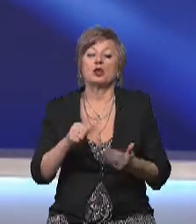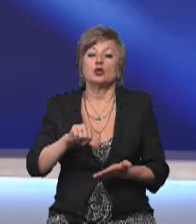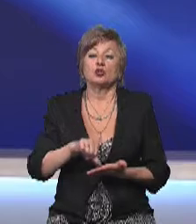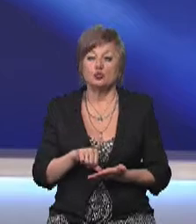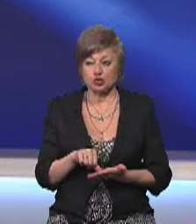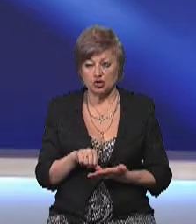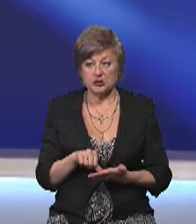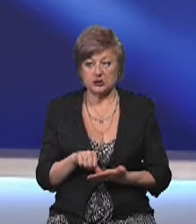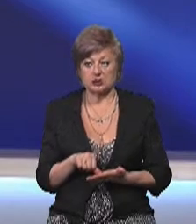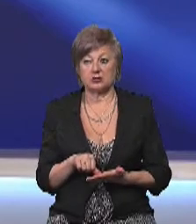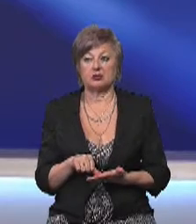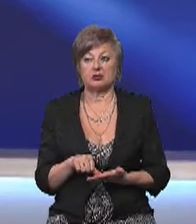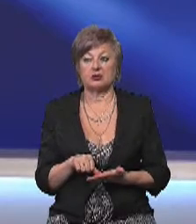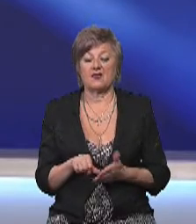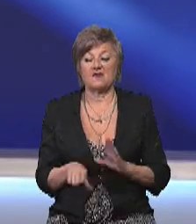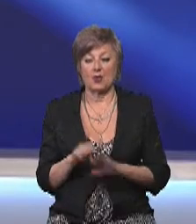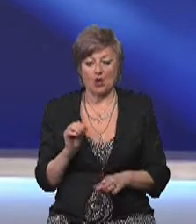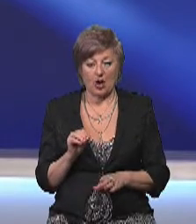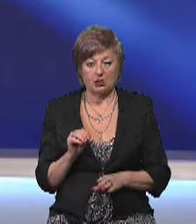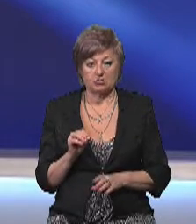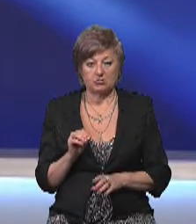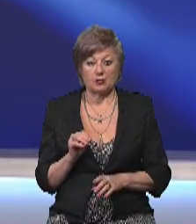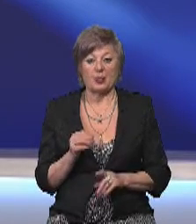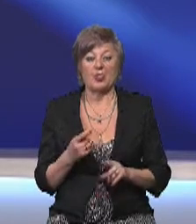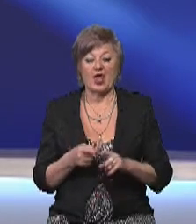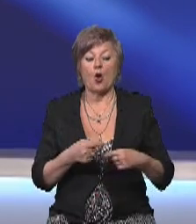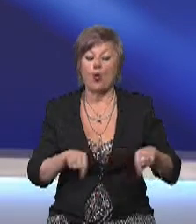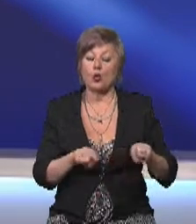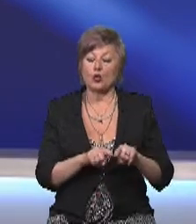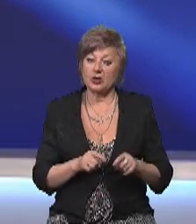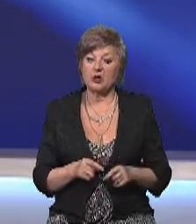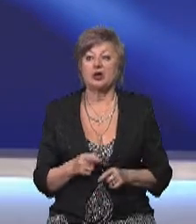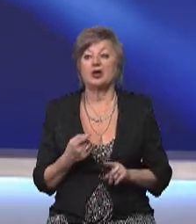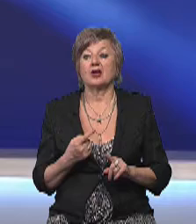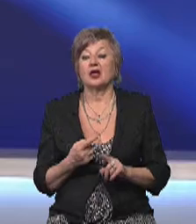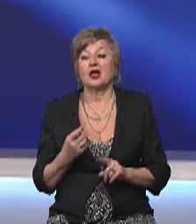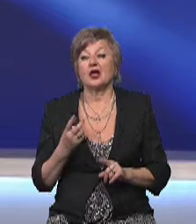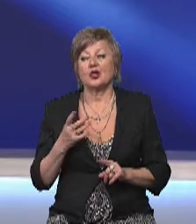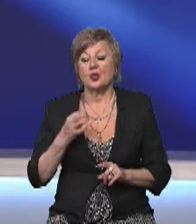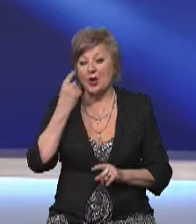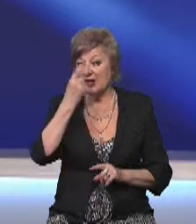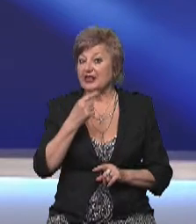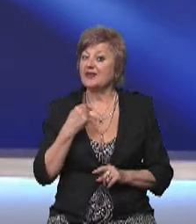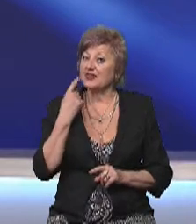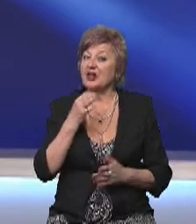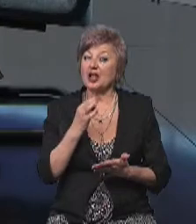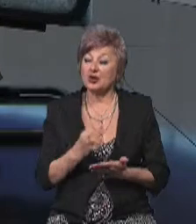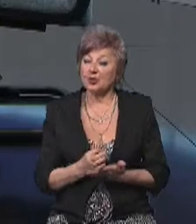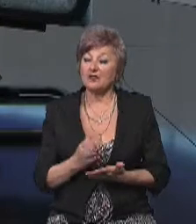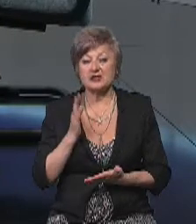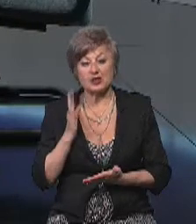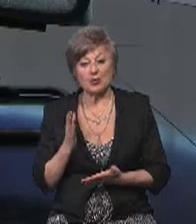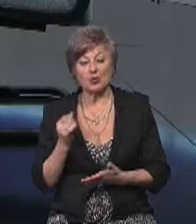участь у виборах, тому на окрузі. Тому але індивідуальна відповідальність буде